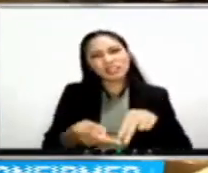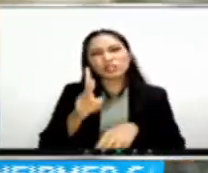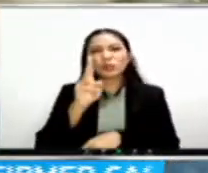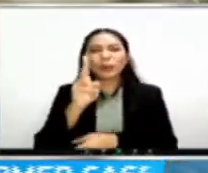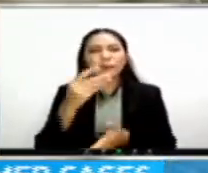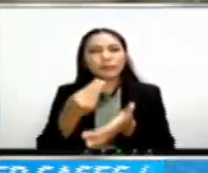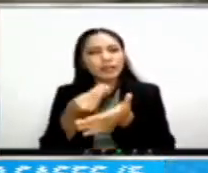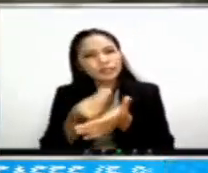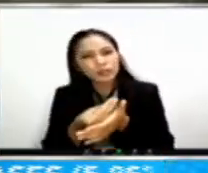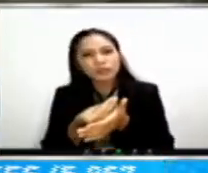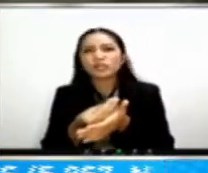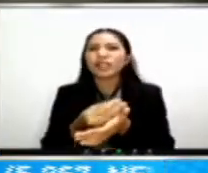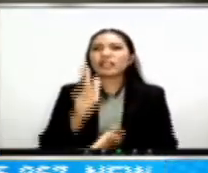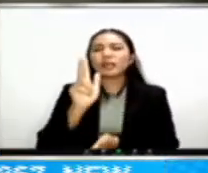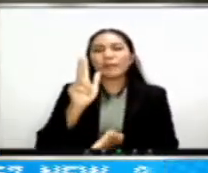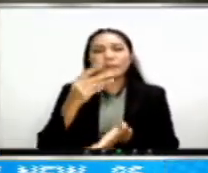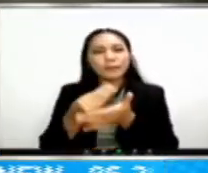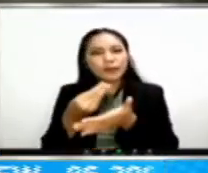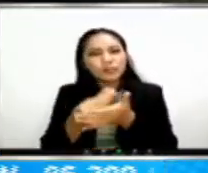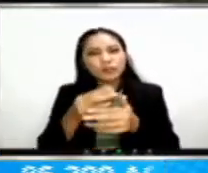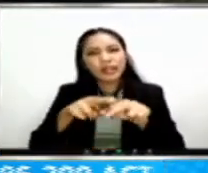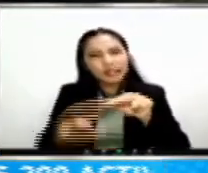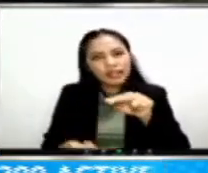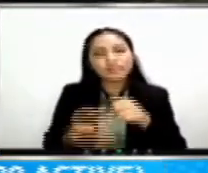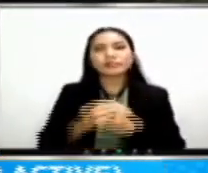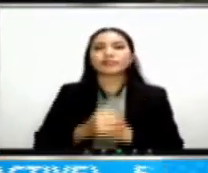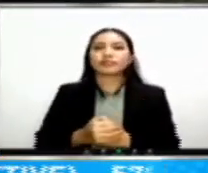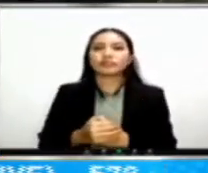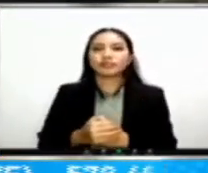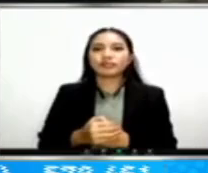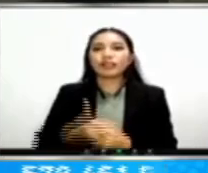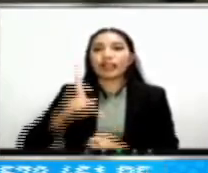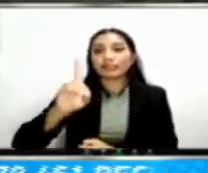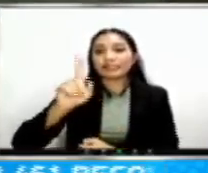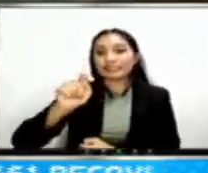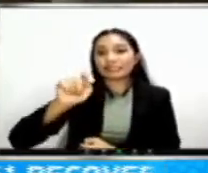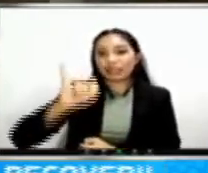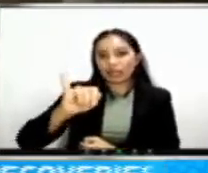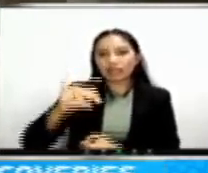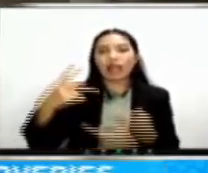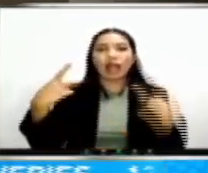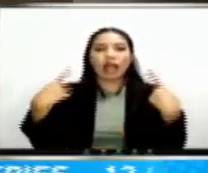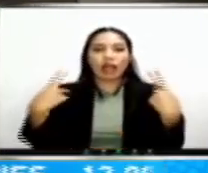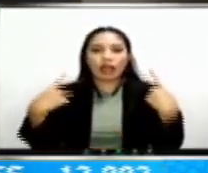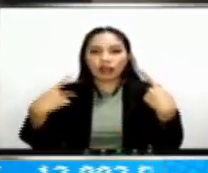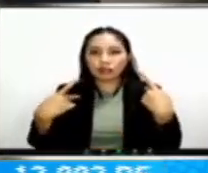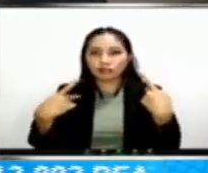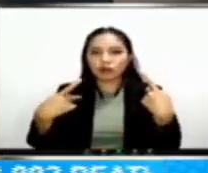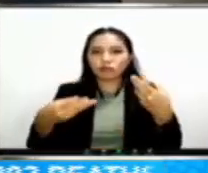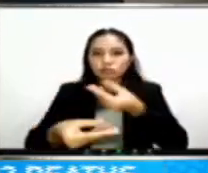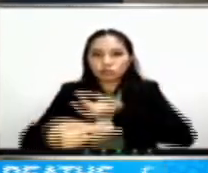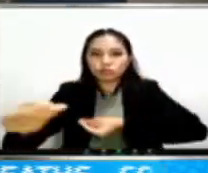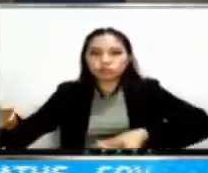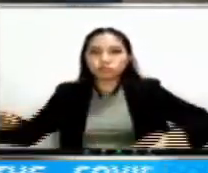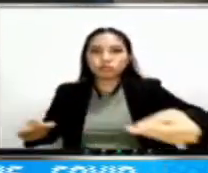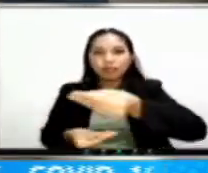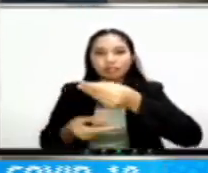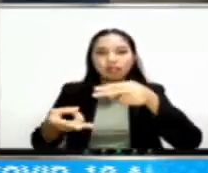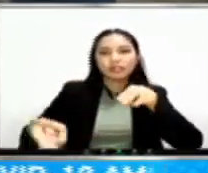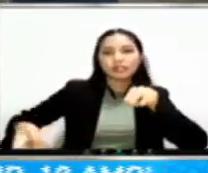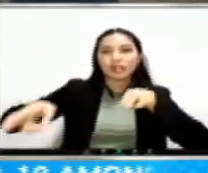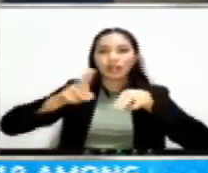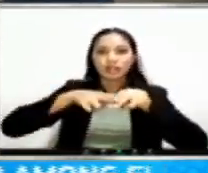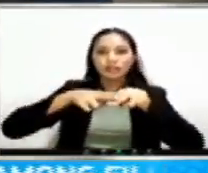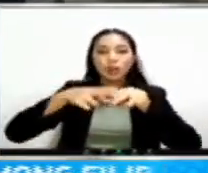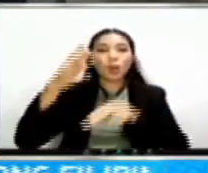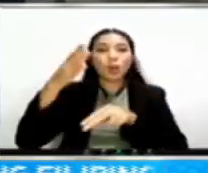ka. Ayon sa DTI, tumataas ang presyo ng trigo sa world market nito mga nakalipas na linggo dahil sa tumataas na demand sa buong